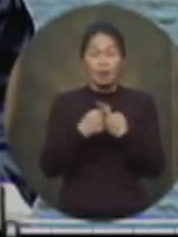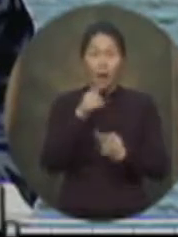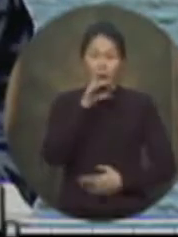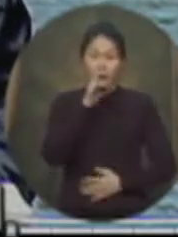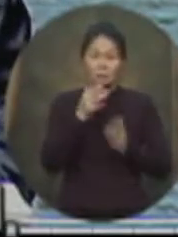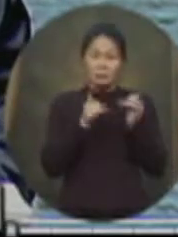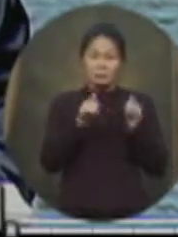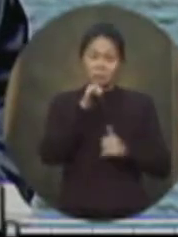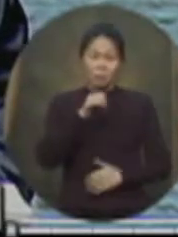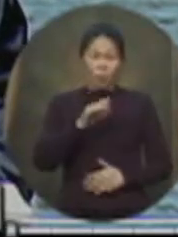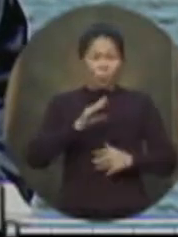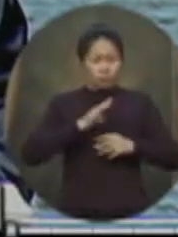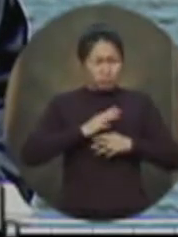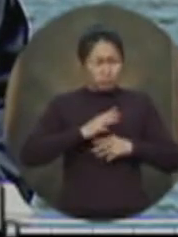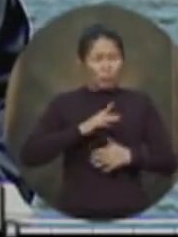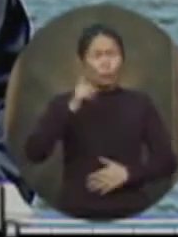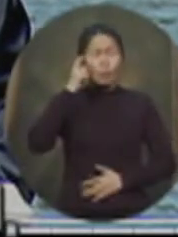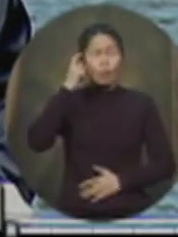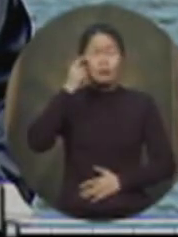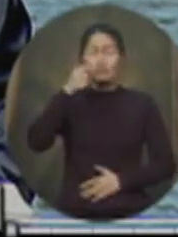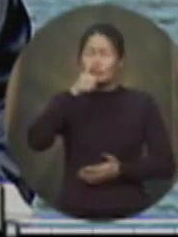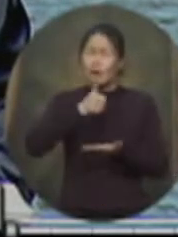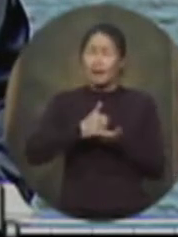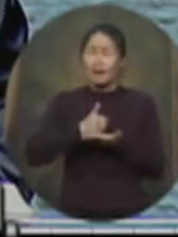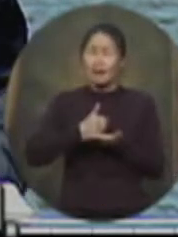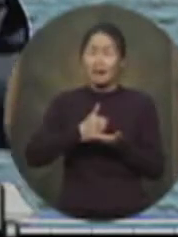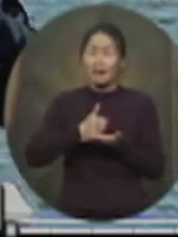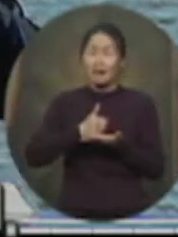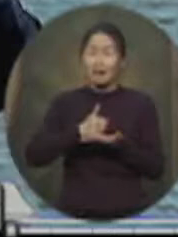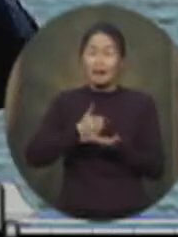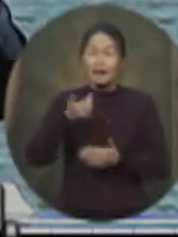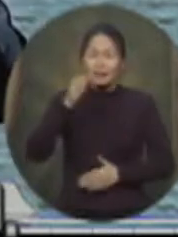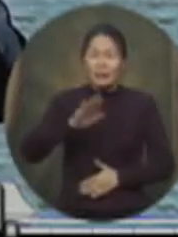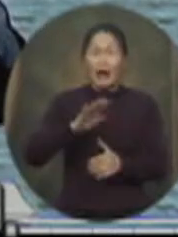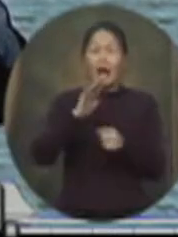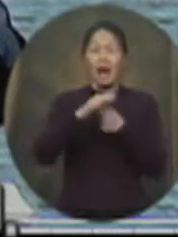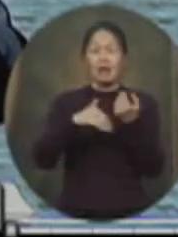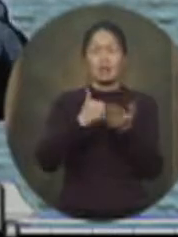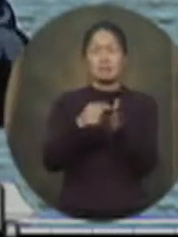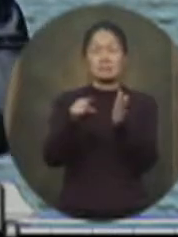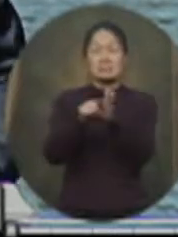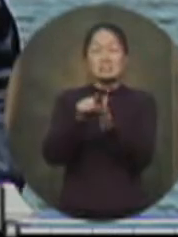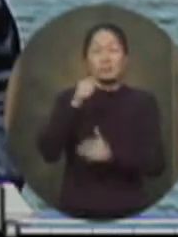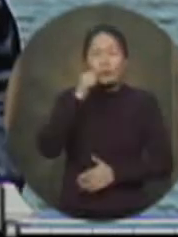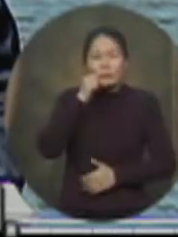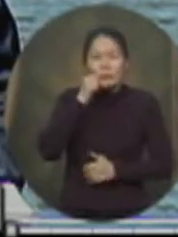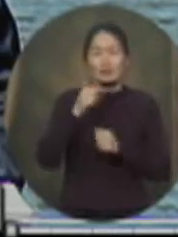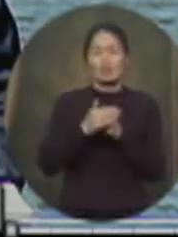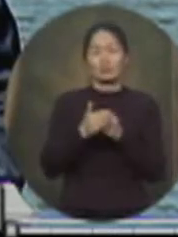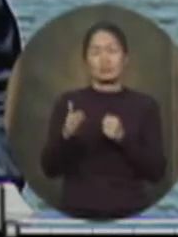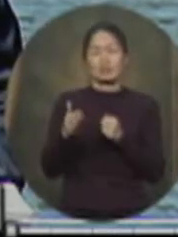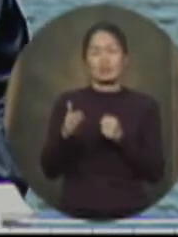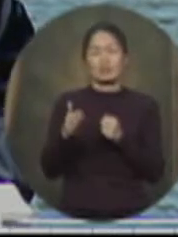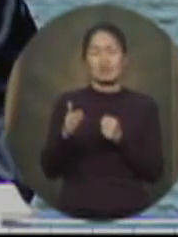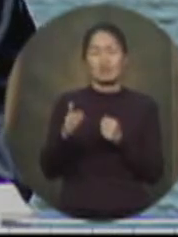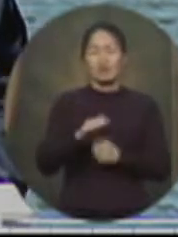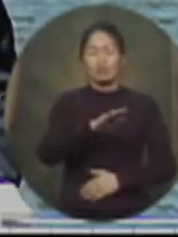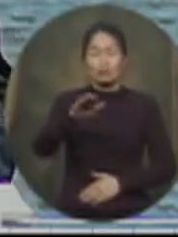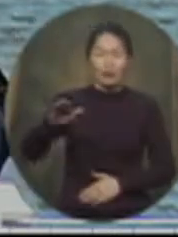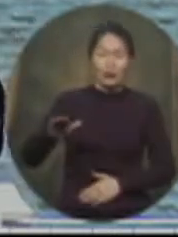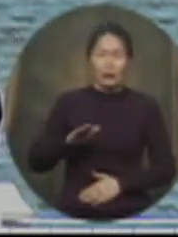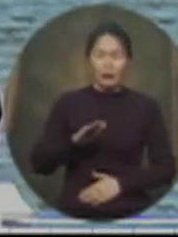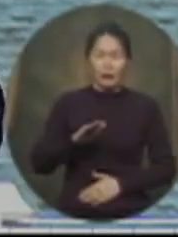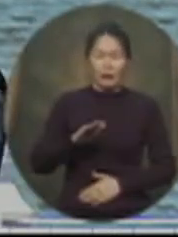아예 두려워하는 게 뭐가 줄까 하나님을 믿지 못하는 것이기 때문입니다 우리가